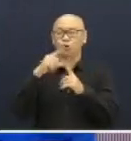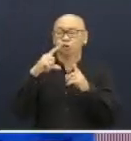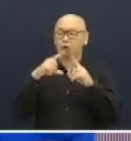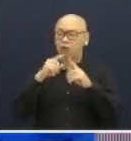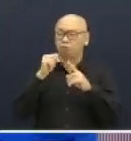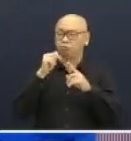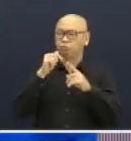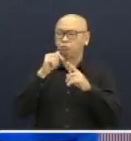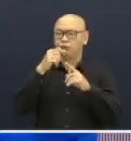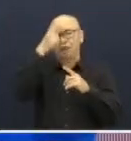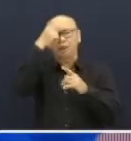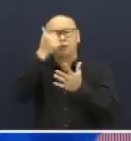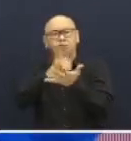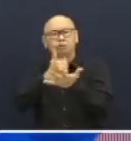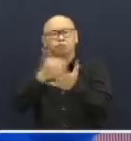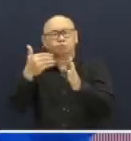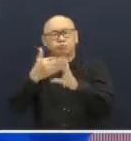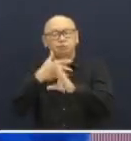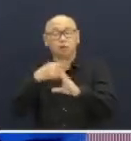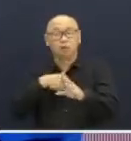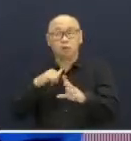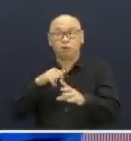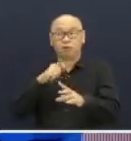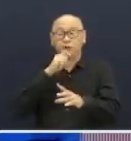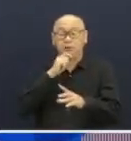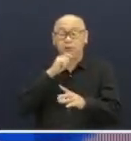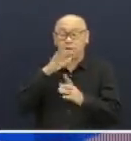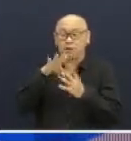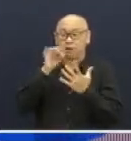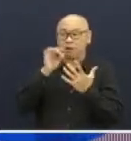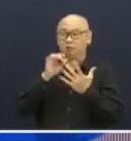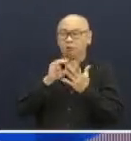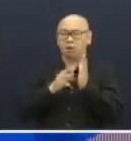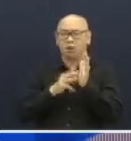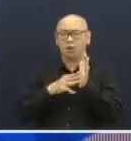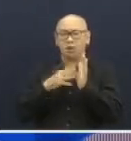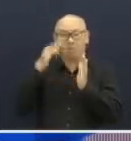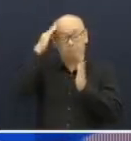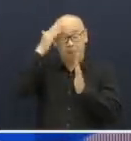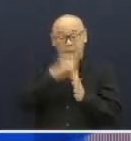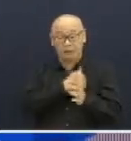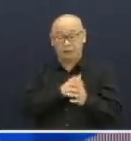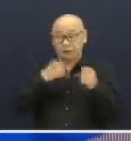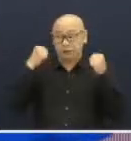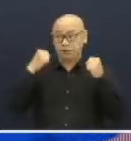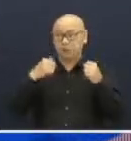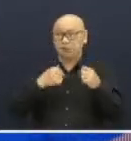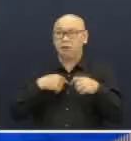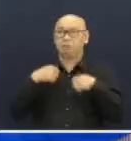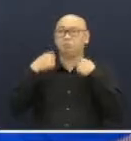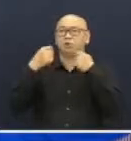Termasuk apabila nanti saya dengan Gus Yassin terpilih, maka kepala dinas kesehatan saya